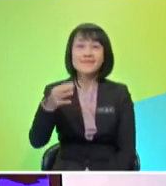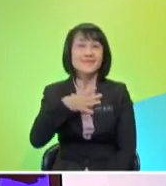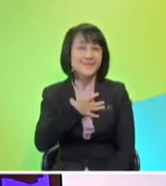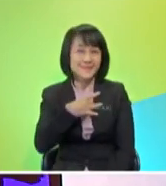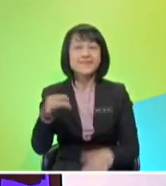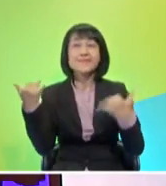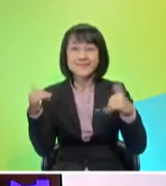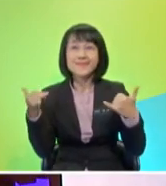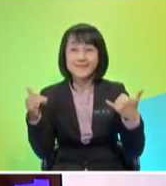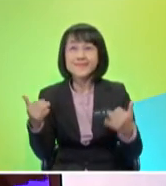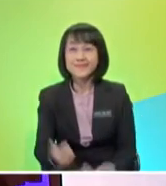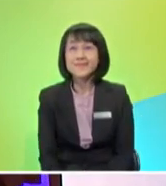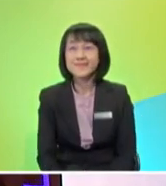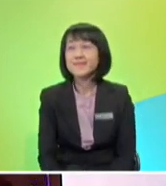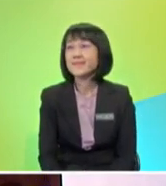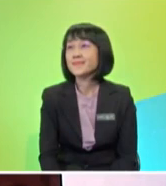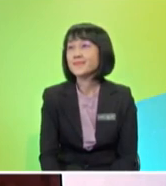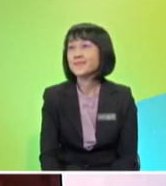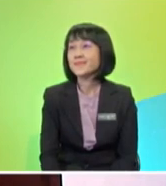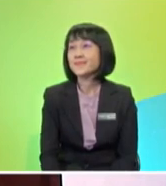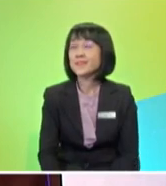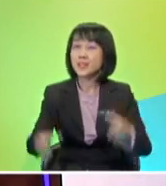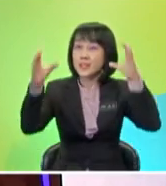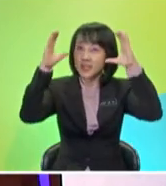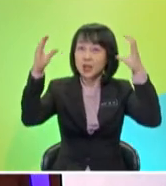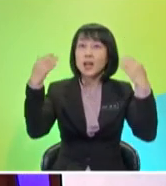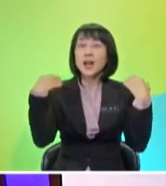ni dekat sekolah. Betul. Okey, cikgu ada